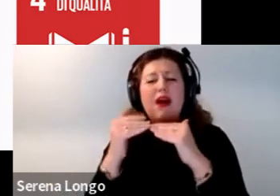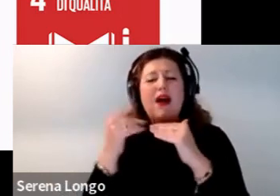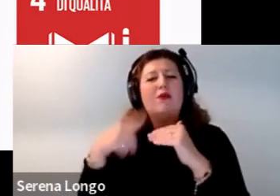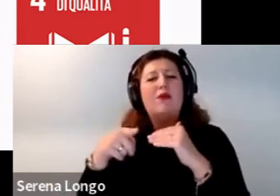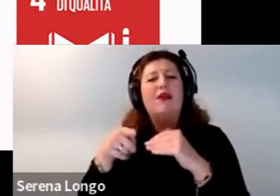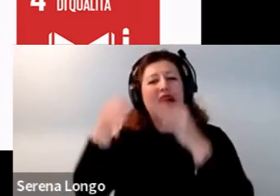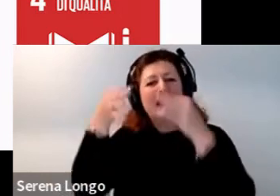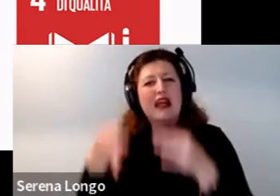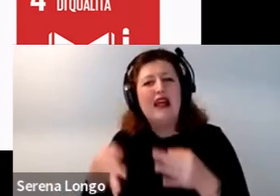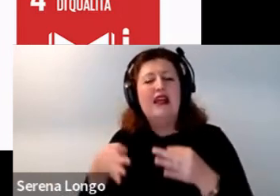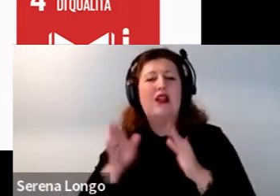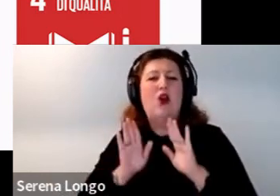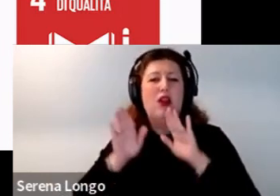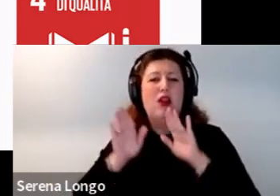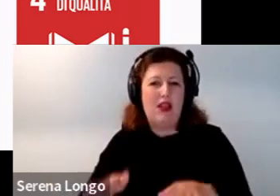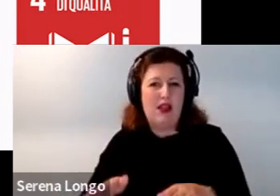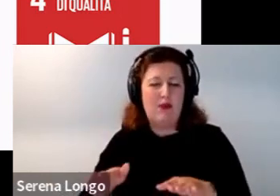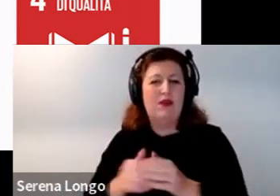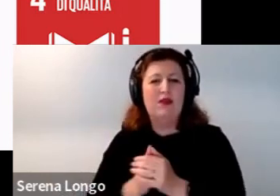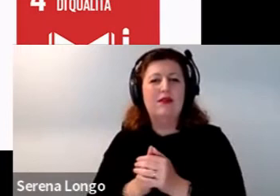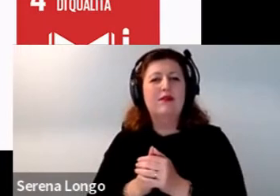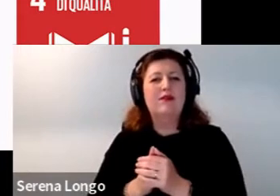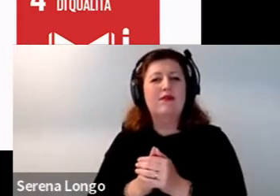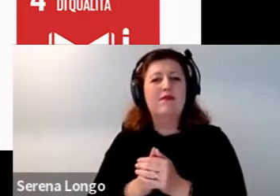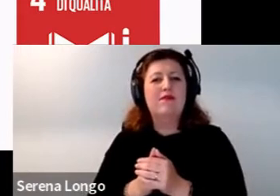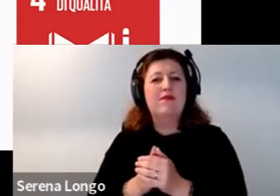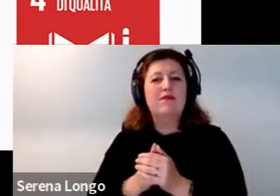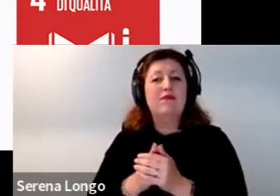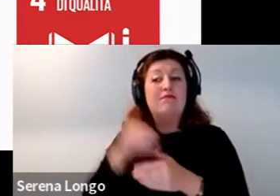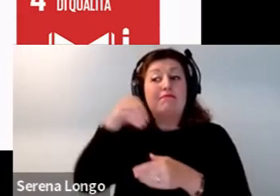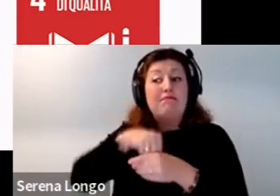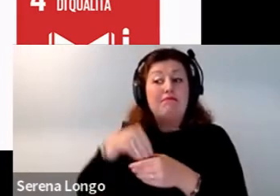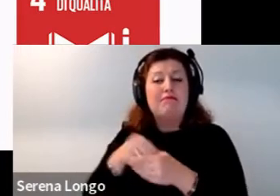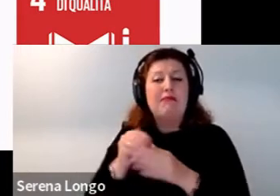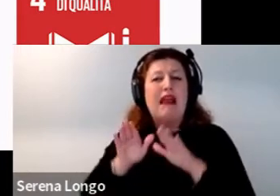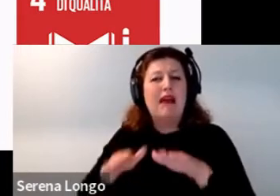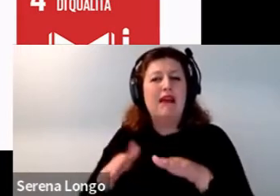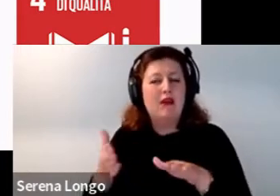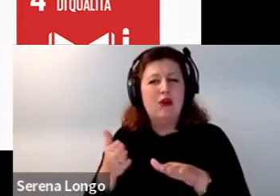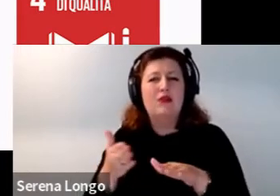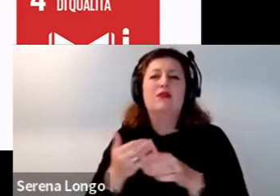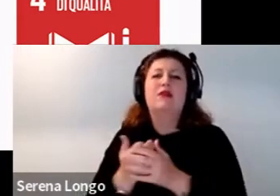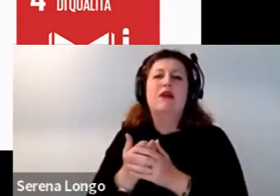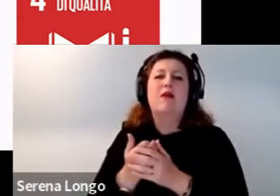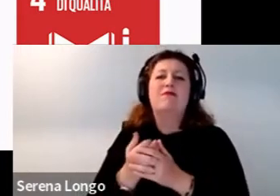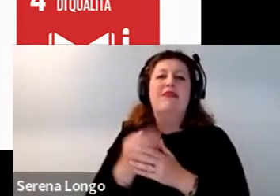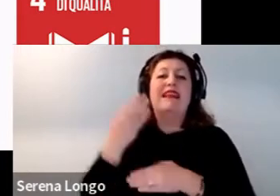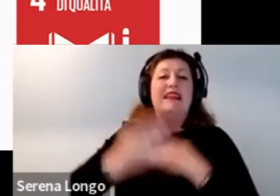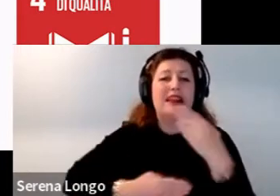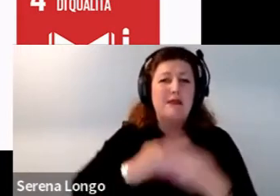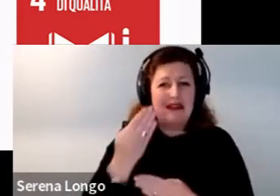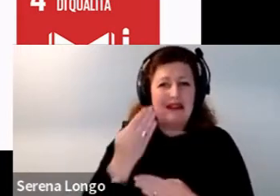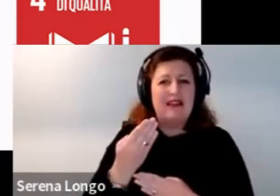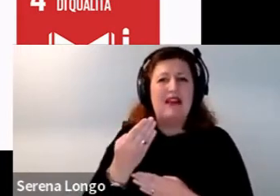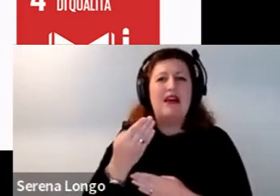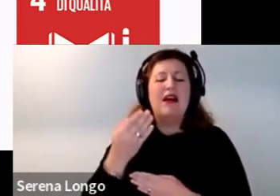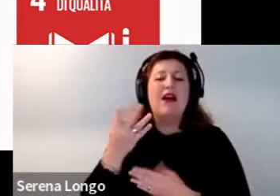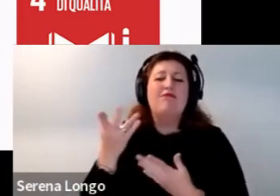categorie protette, tra cui le persone con disabilità, le persone indigene e i bambini in situazioni